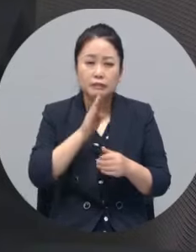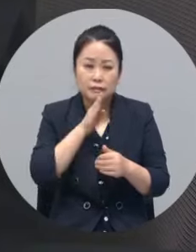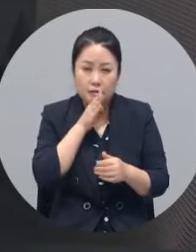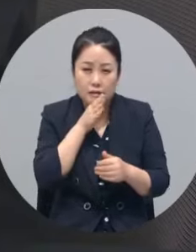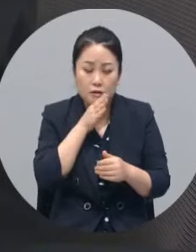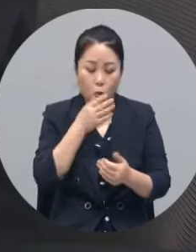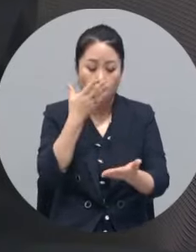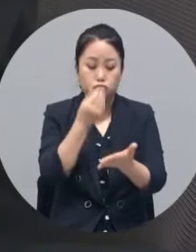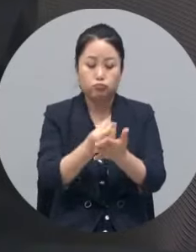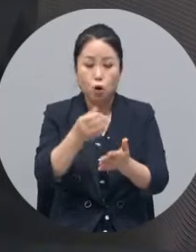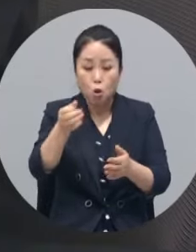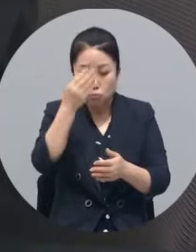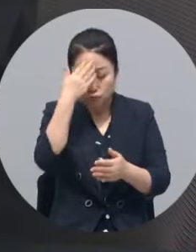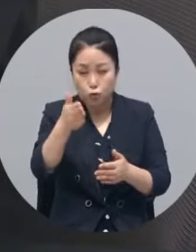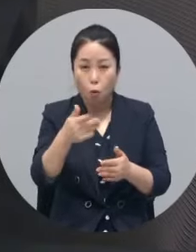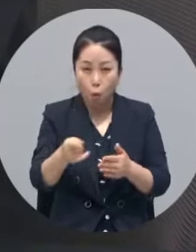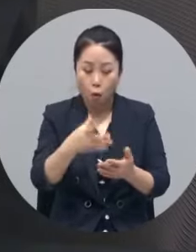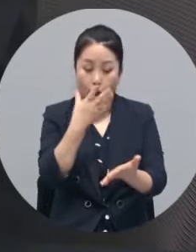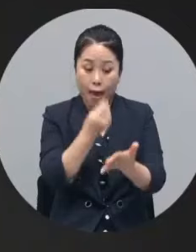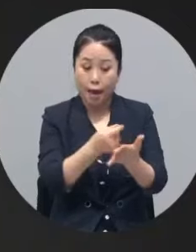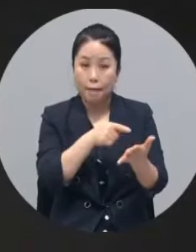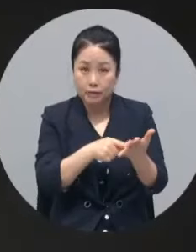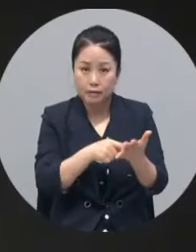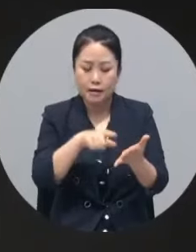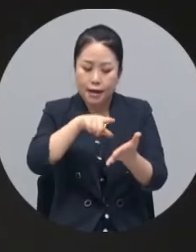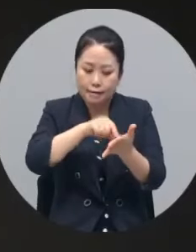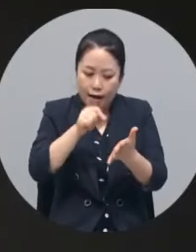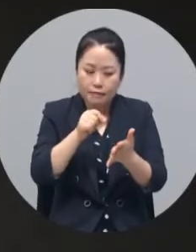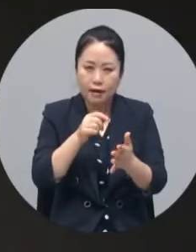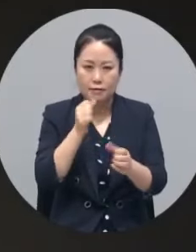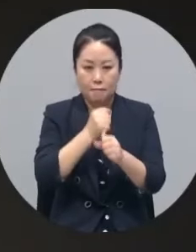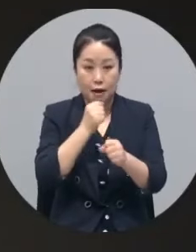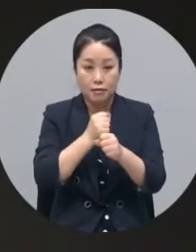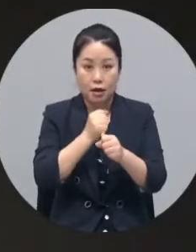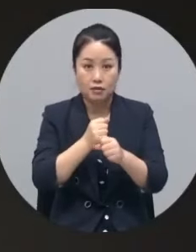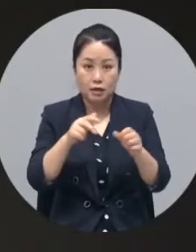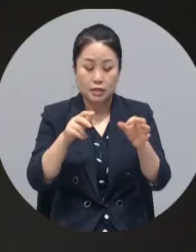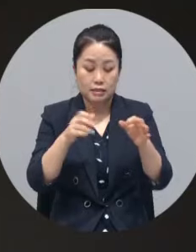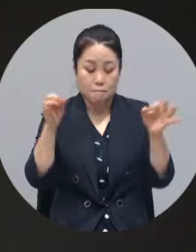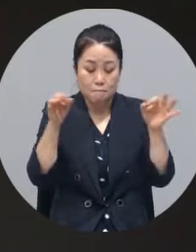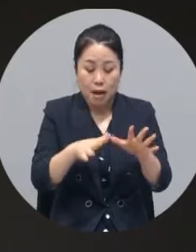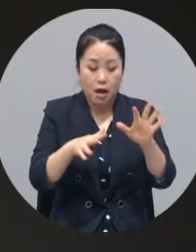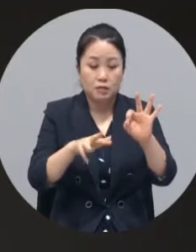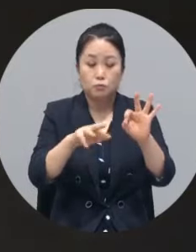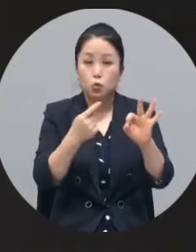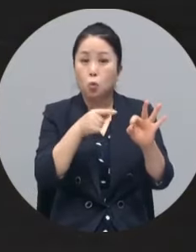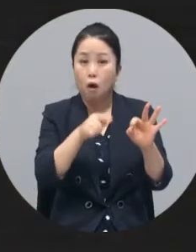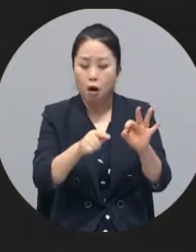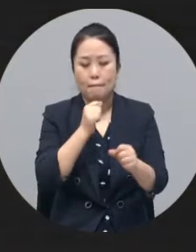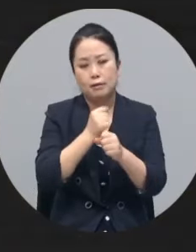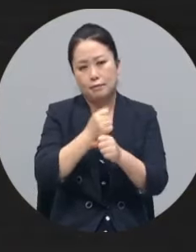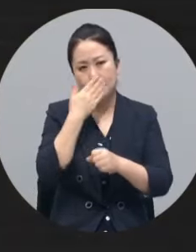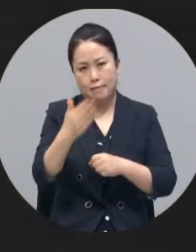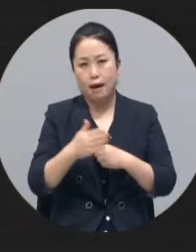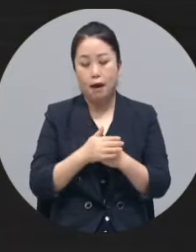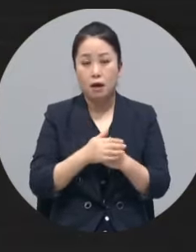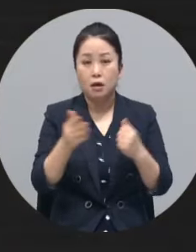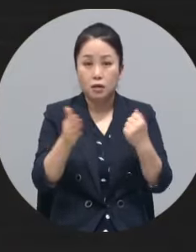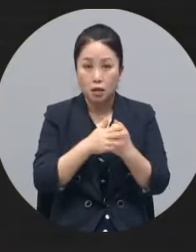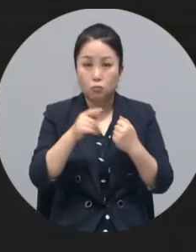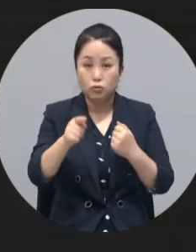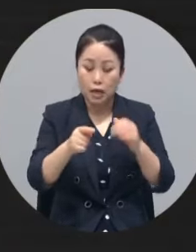무료 애플리케이션을 간단히 조작해 단 10초도 안 성물을 수 이 때문에 10대들의 페이크